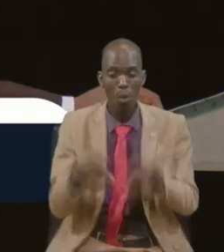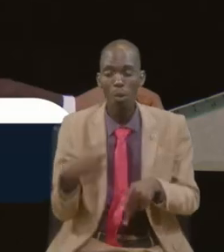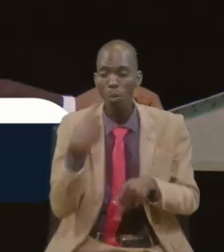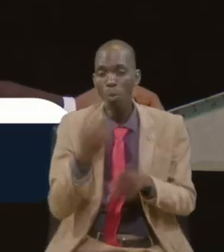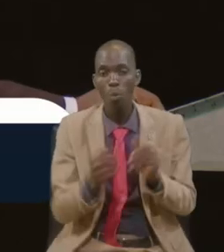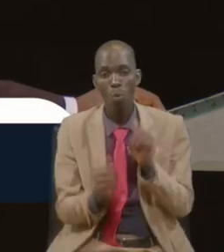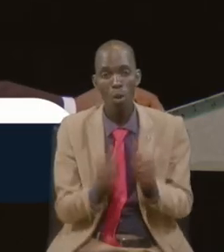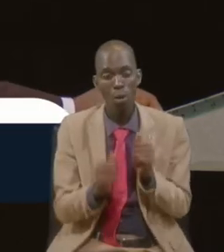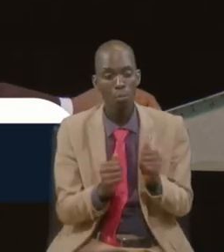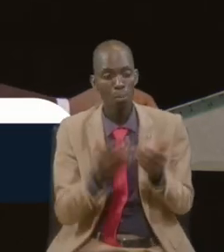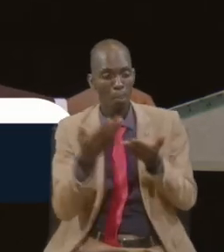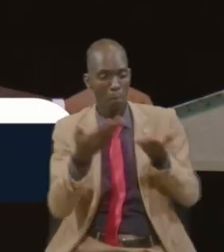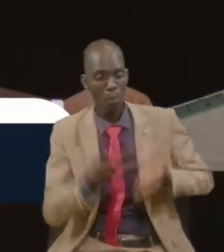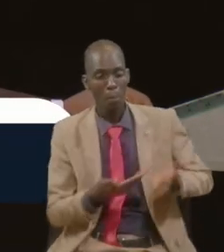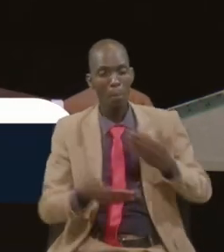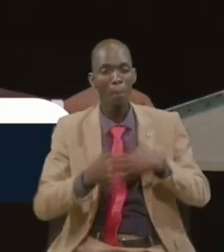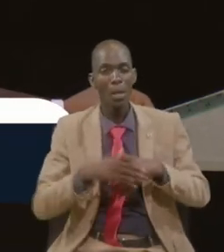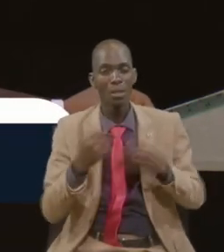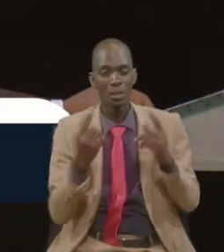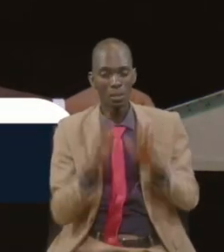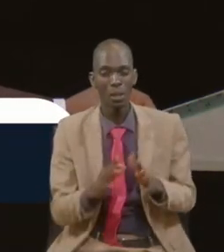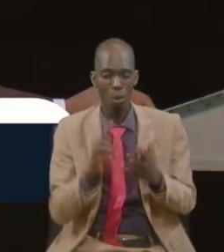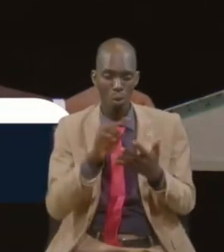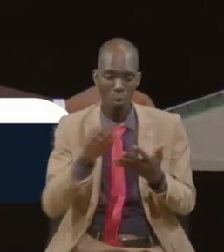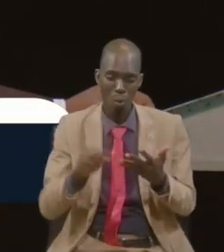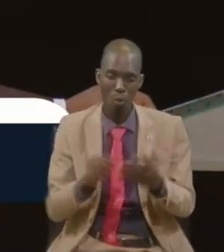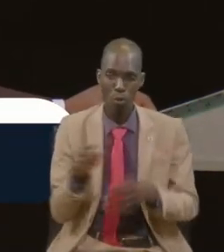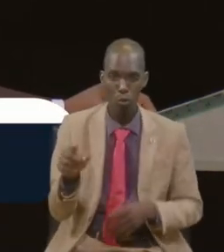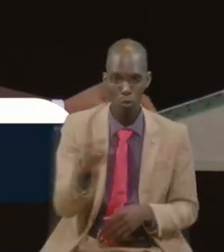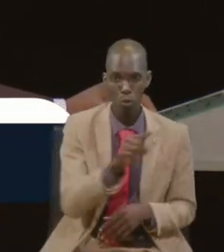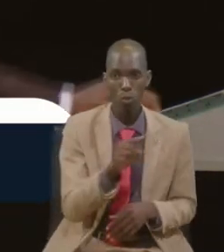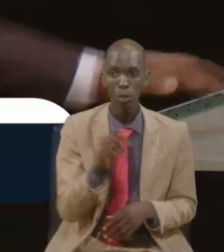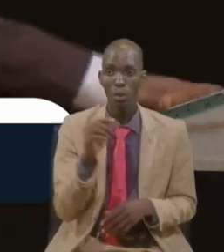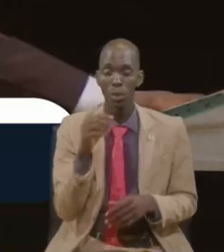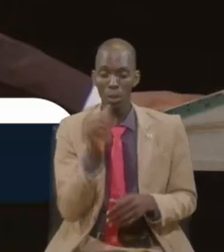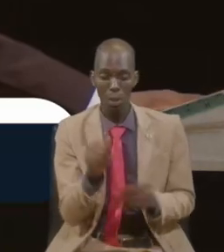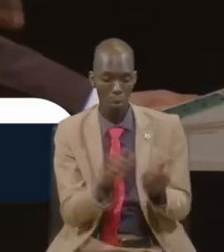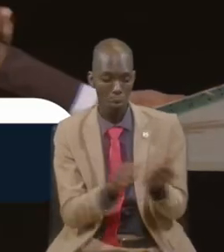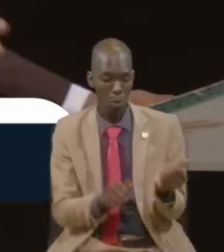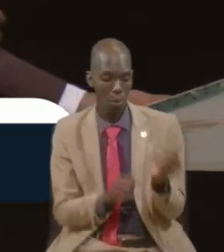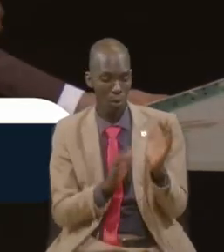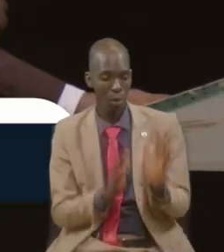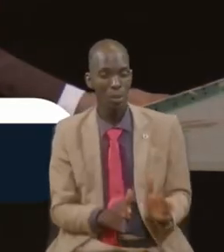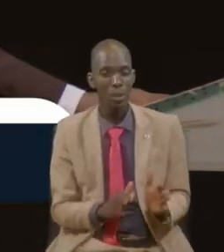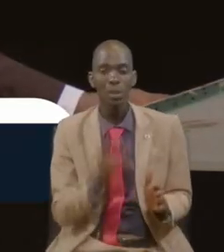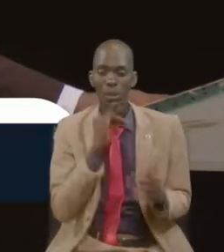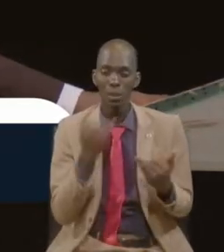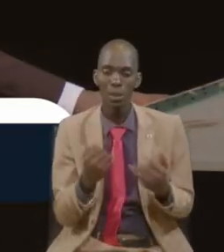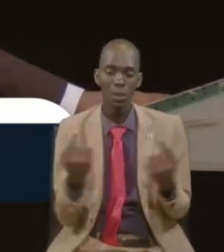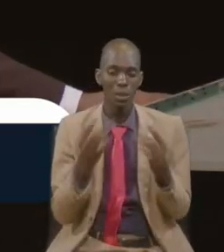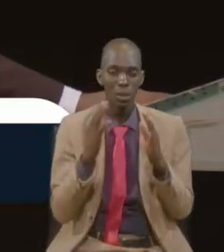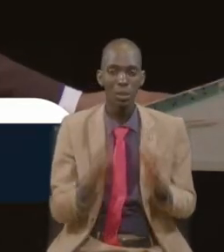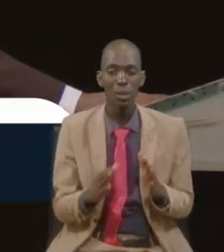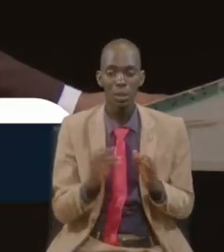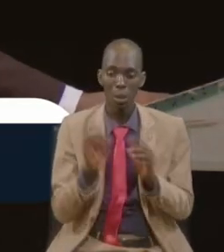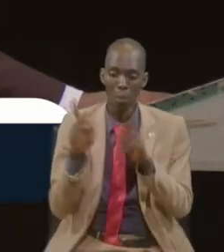que celui qui ramènera un pécheur de la voie, l'un d'entre vous, un rétrograde, un maintenant pécheur,